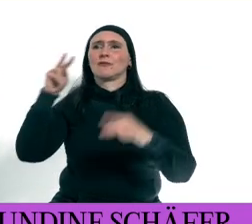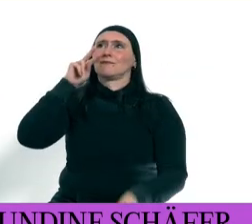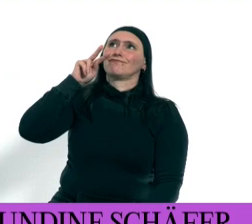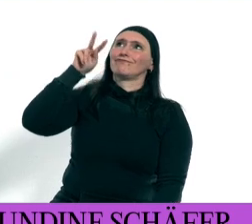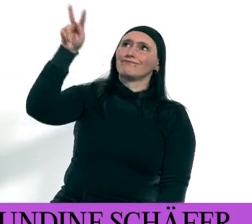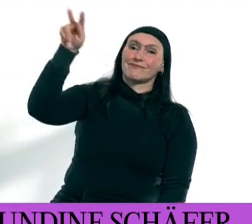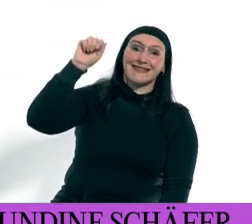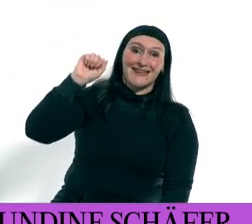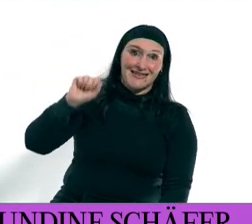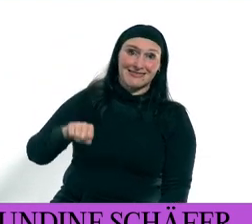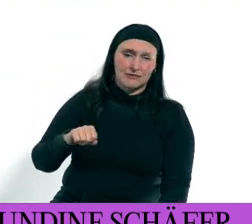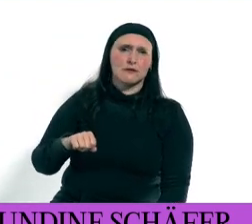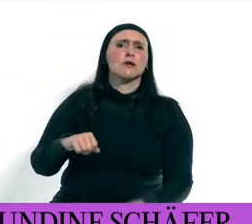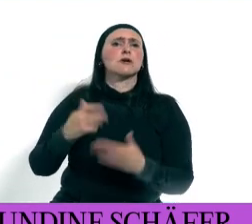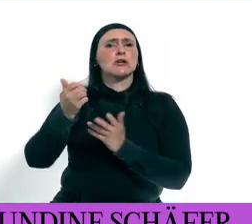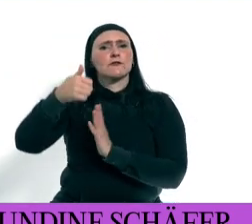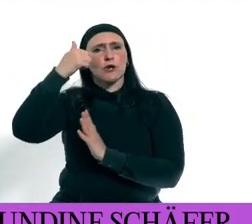Man hat hier sozusagen